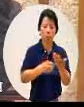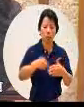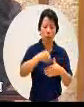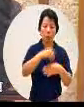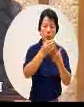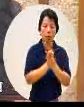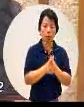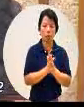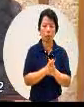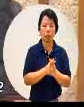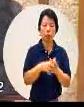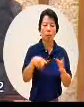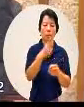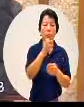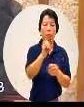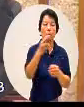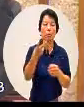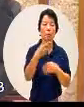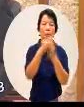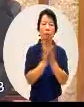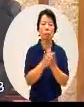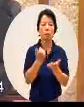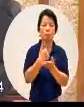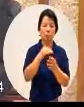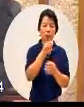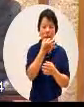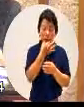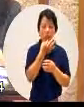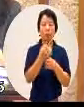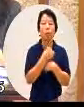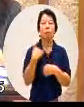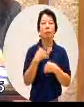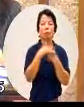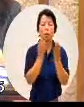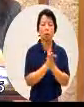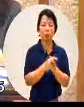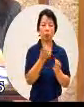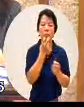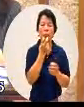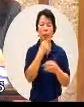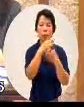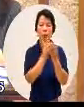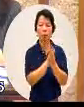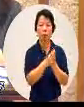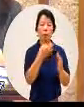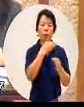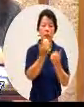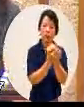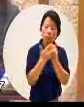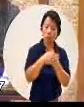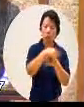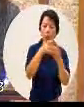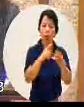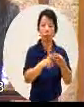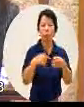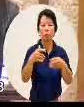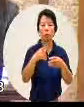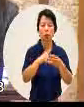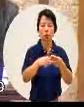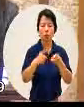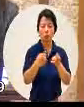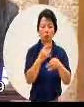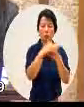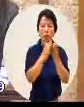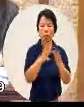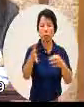202萬節流的部分呢一個是中央空調系統把它切開行政跟基電的維護跟組的部分分開之後這個